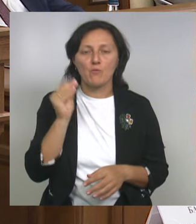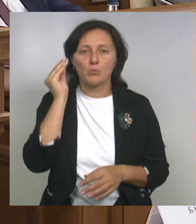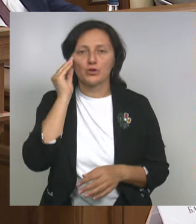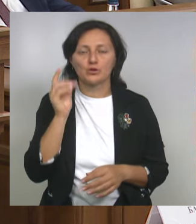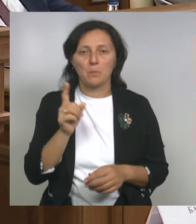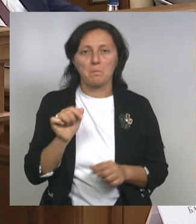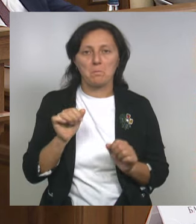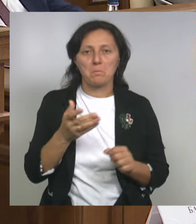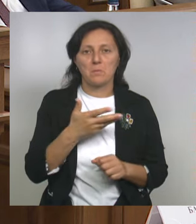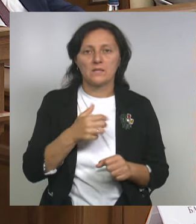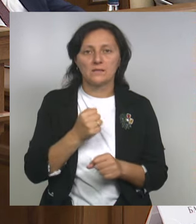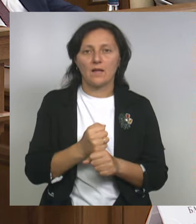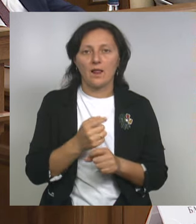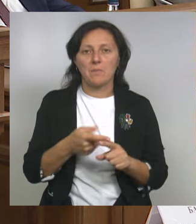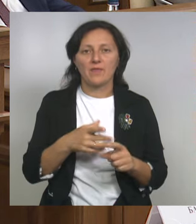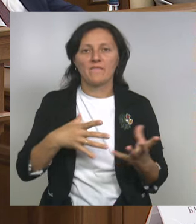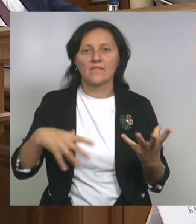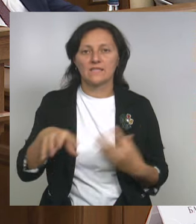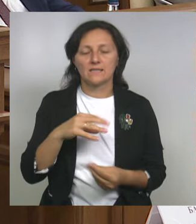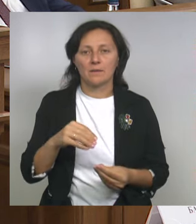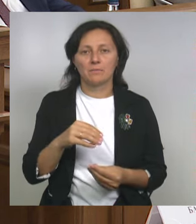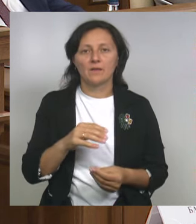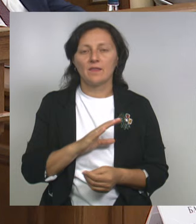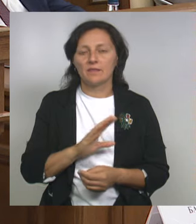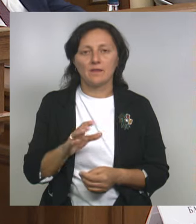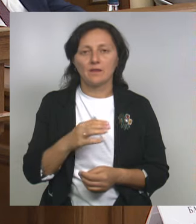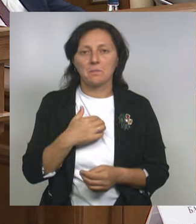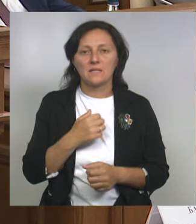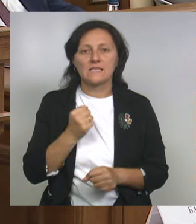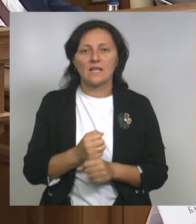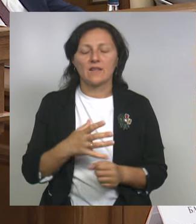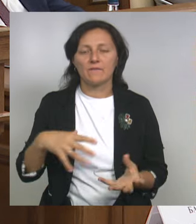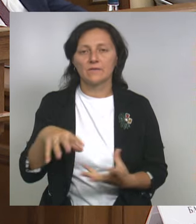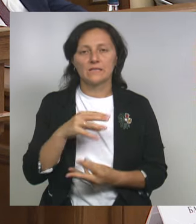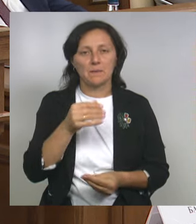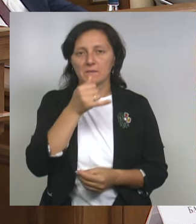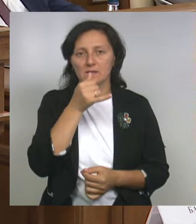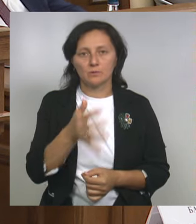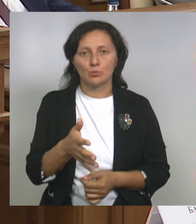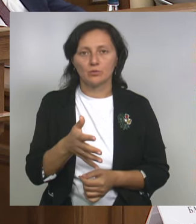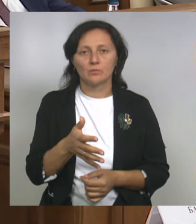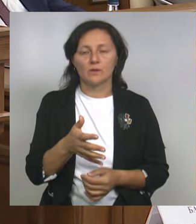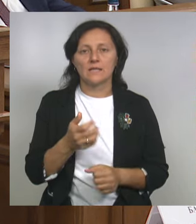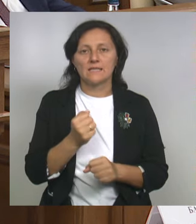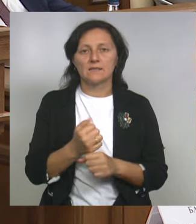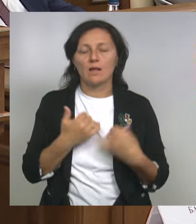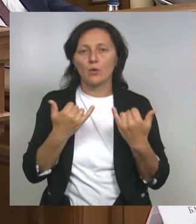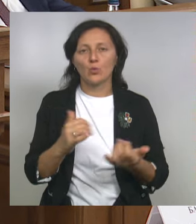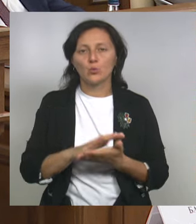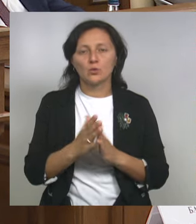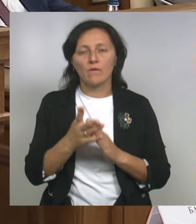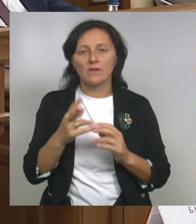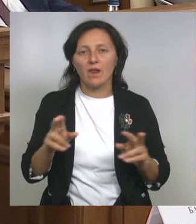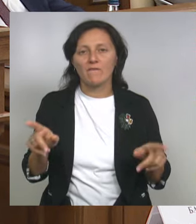эту преференцию всем. Не сможем сделать от слова никогда. Вот. Но создать условия для